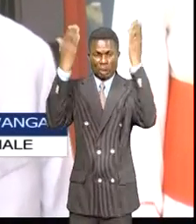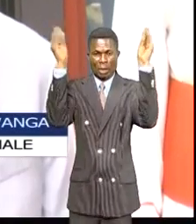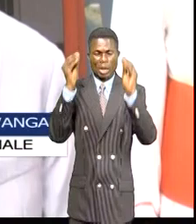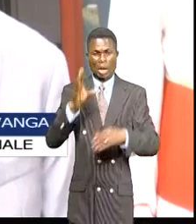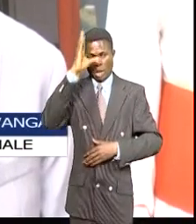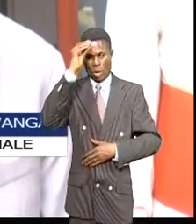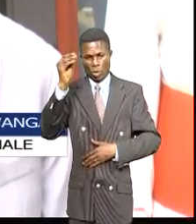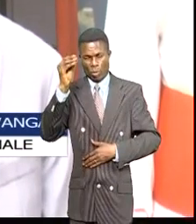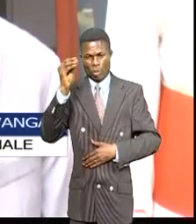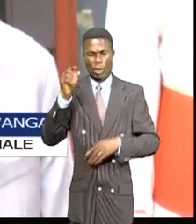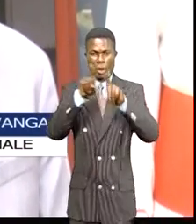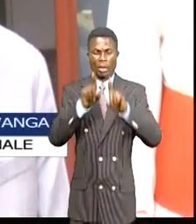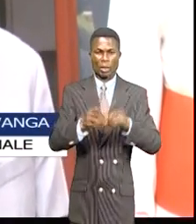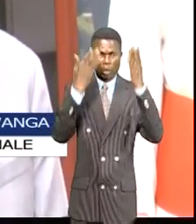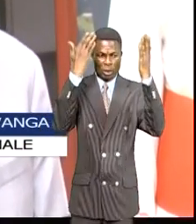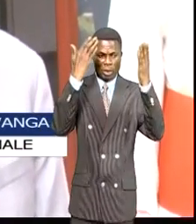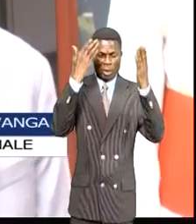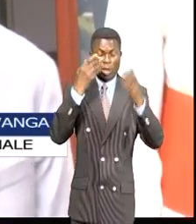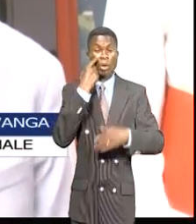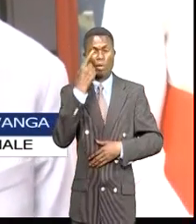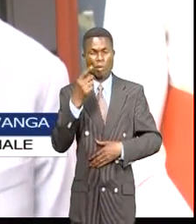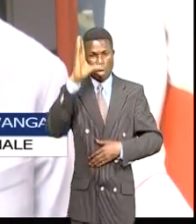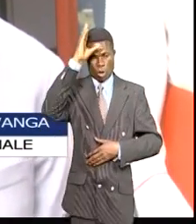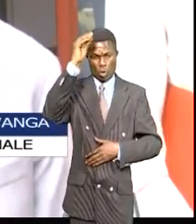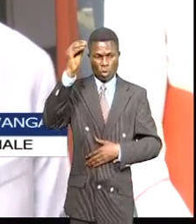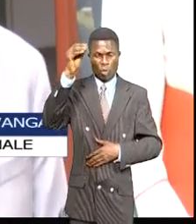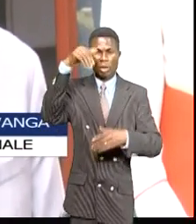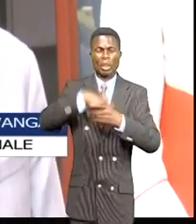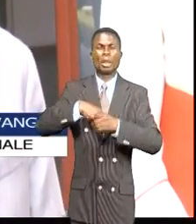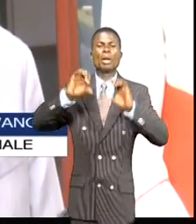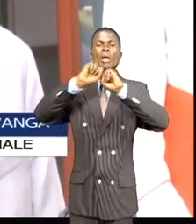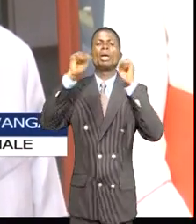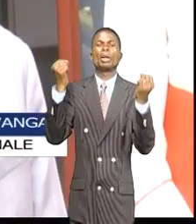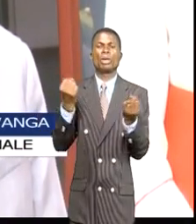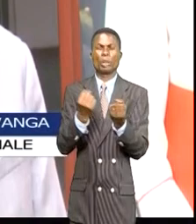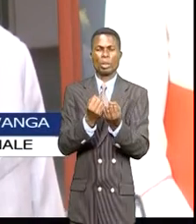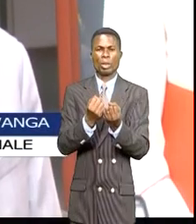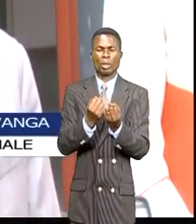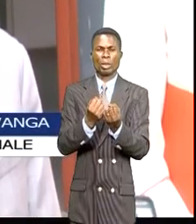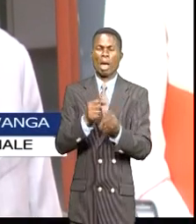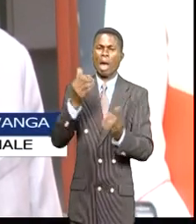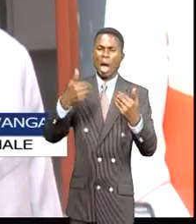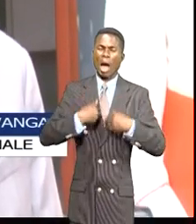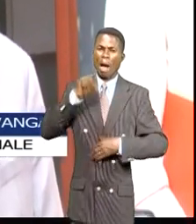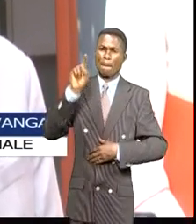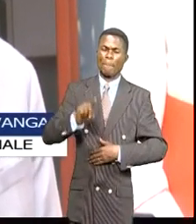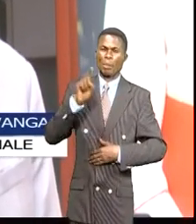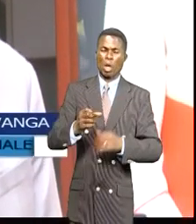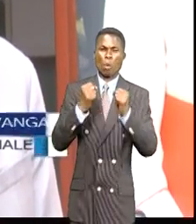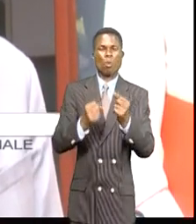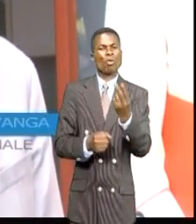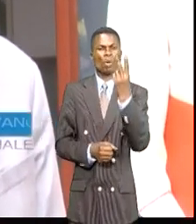l'homme, et Dieu a estimé que l'homme, dans la société, il a besoin de deux